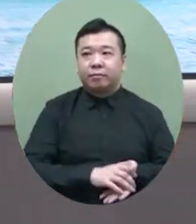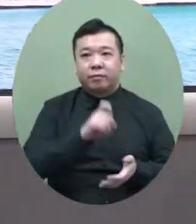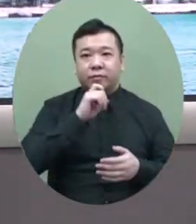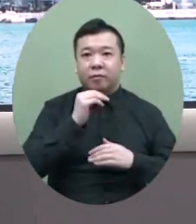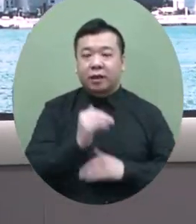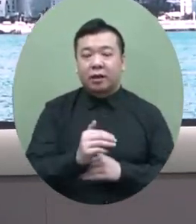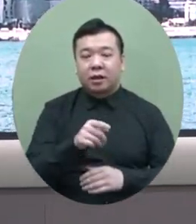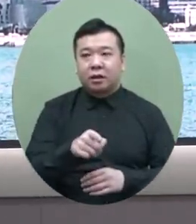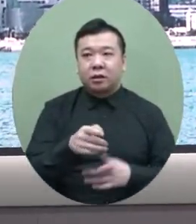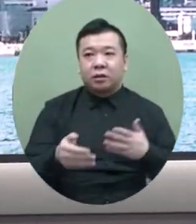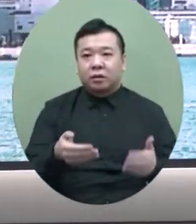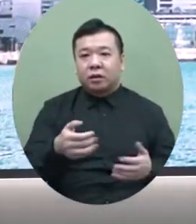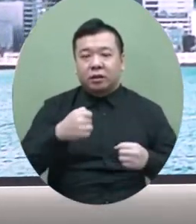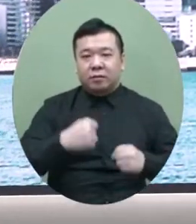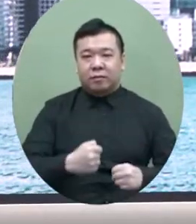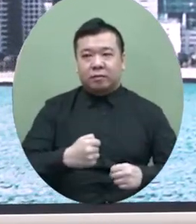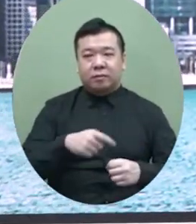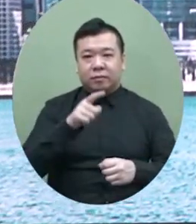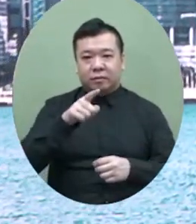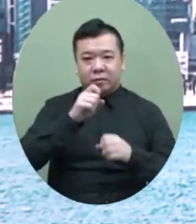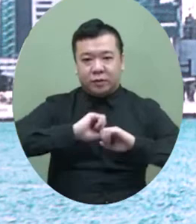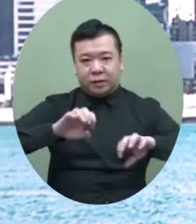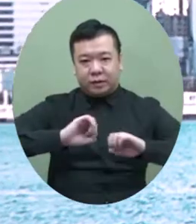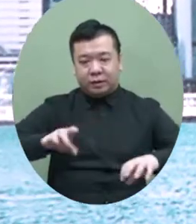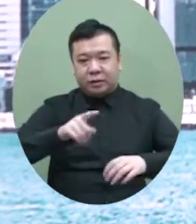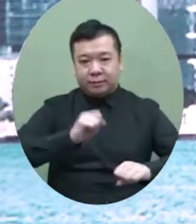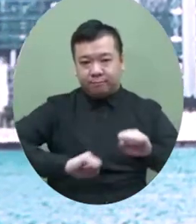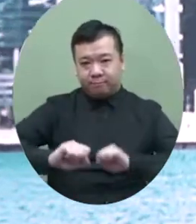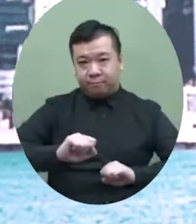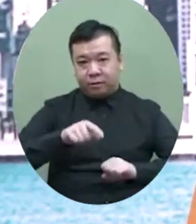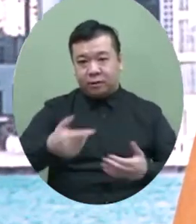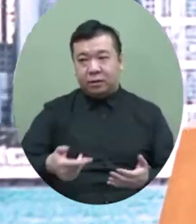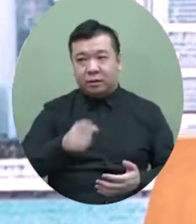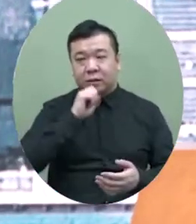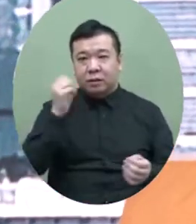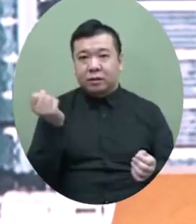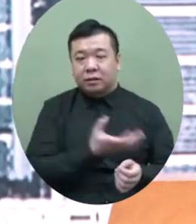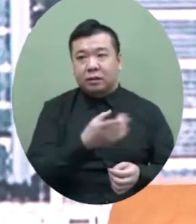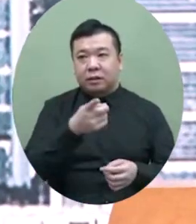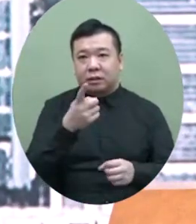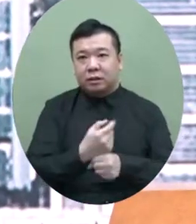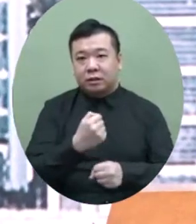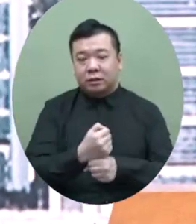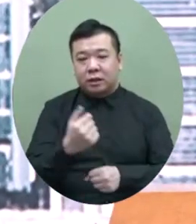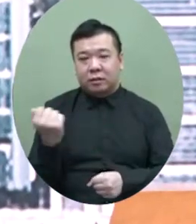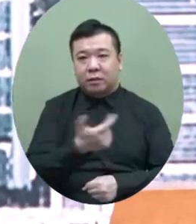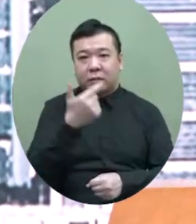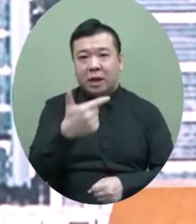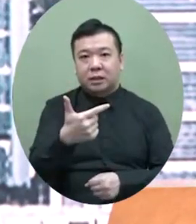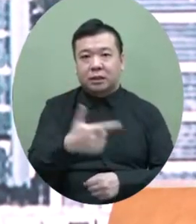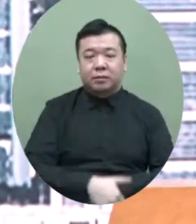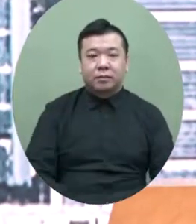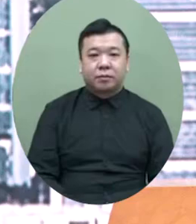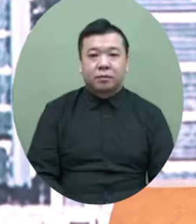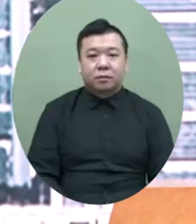制及強制檢測嘅宣告嘅行動嚇，而家一共做咗8次喺各區嘅行動